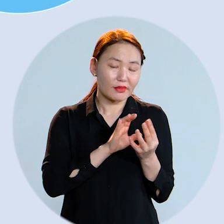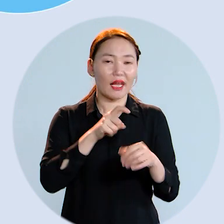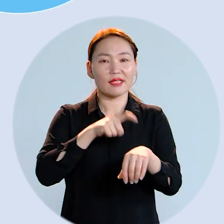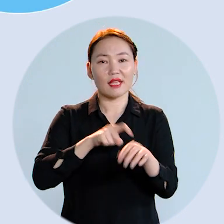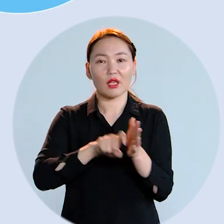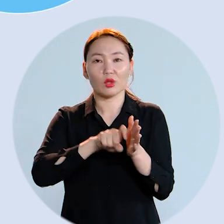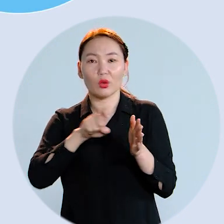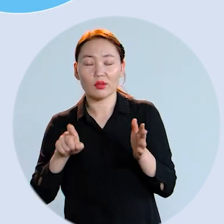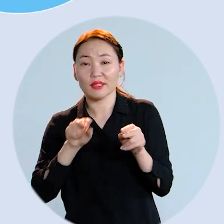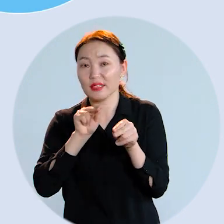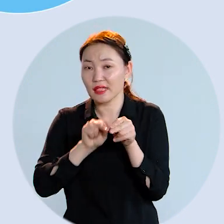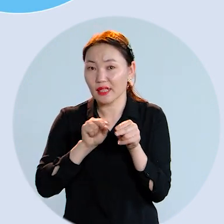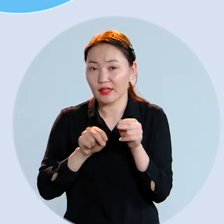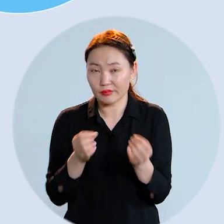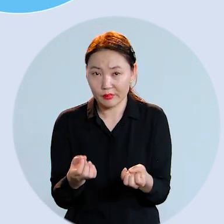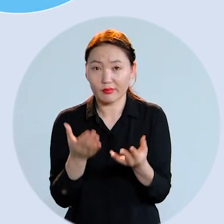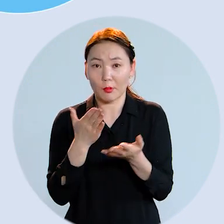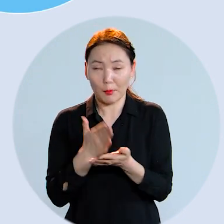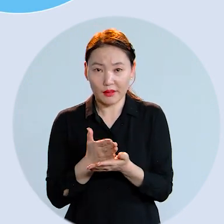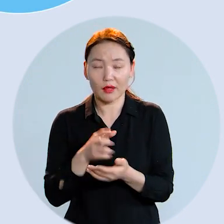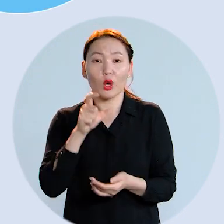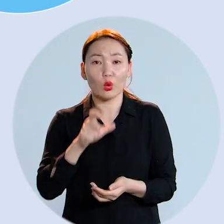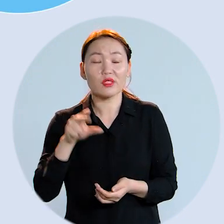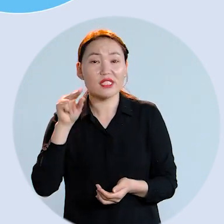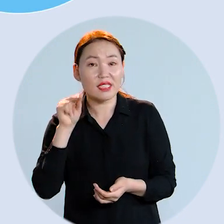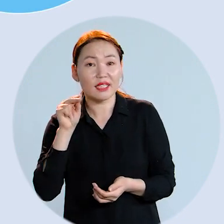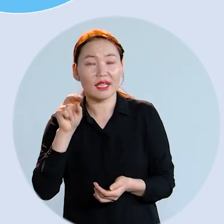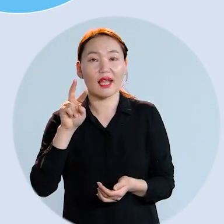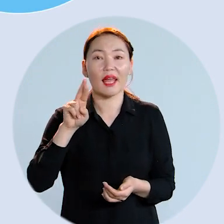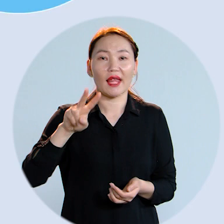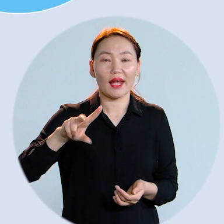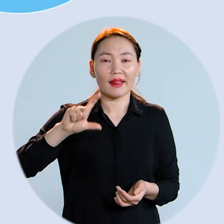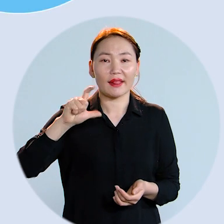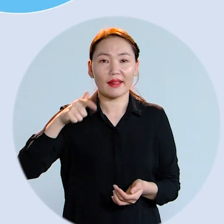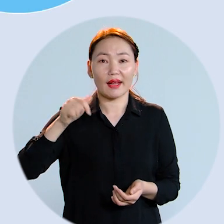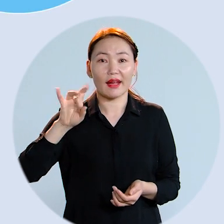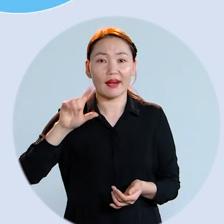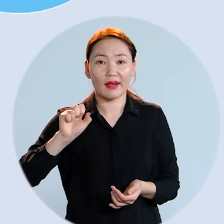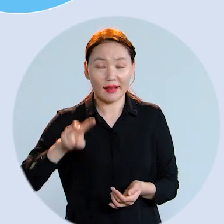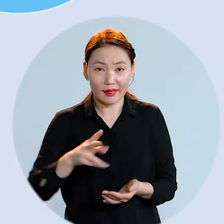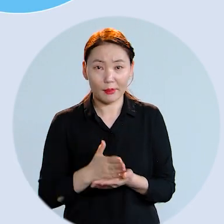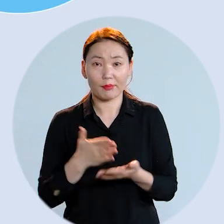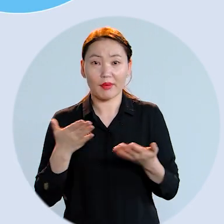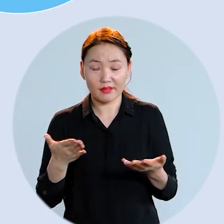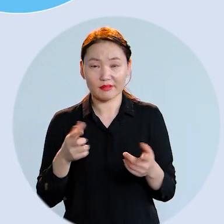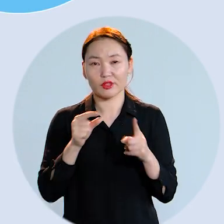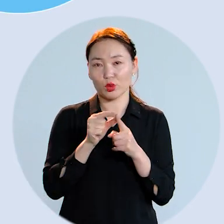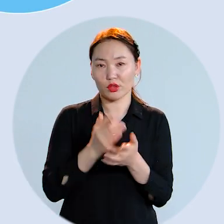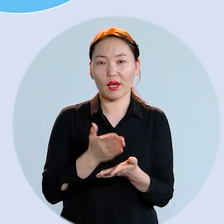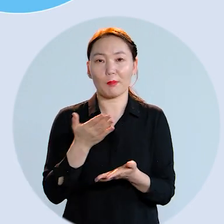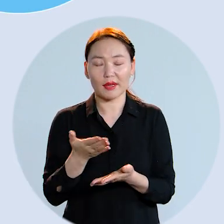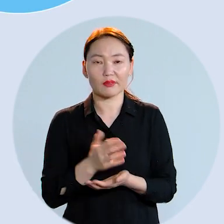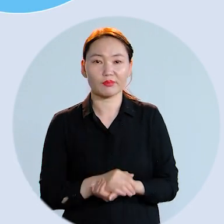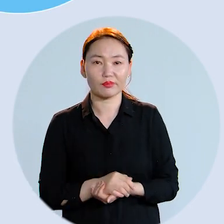шалгарал, хүн чанарын ялгарал байдığım аа гэдэг. Тэгэхээр дотны найз бол тий цөөн тоотой, чим үнэн, чим найзууд байдаг байх нь.